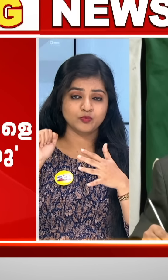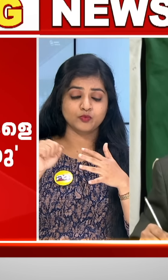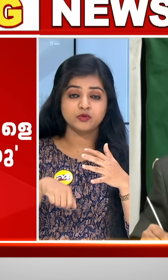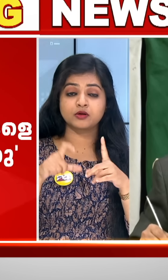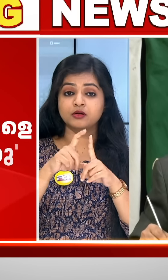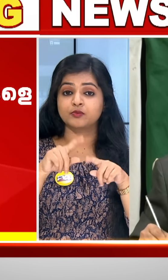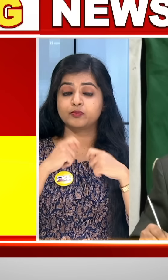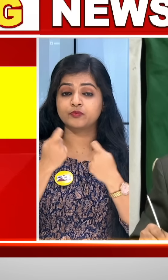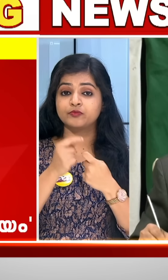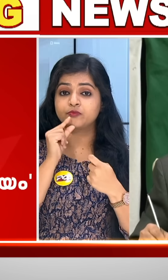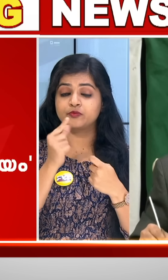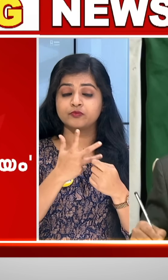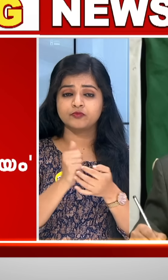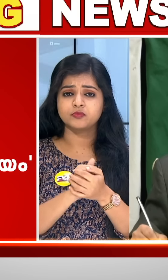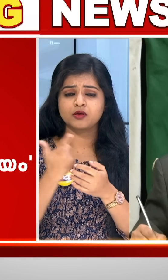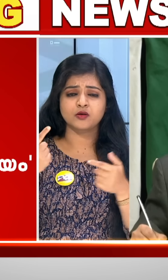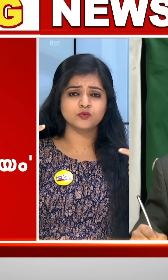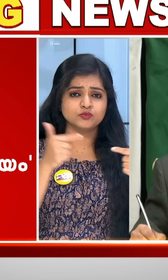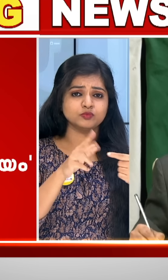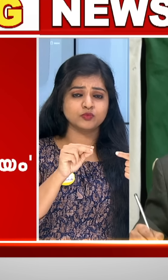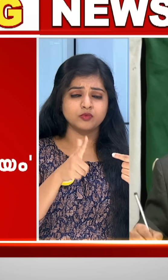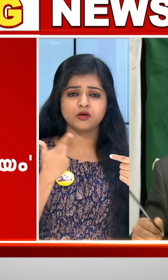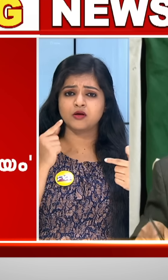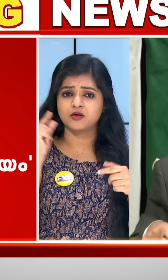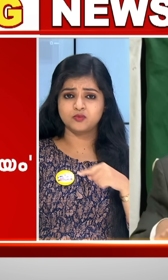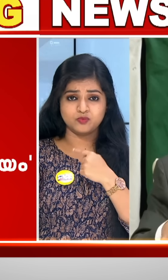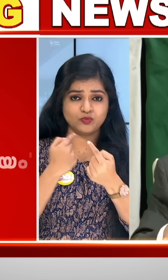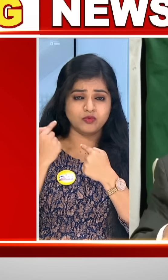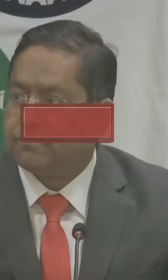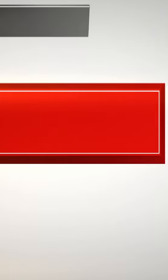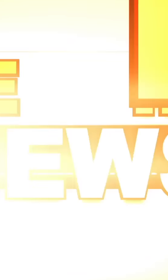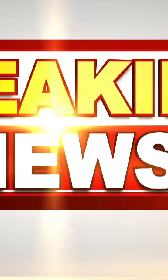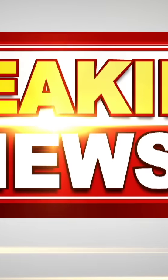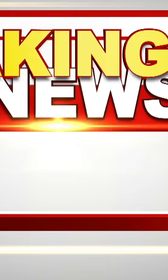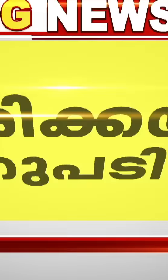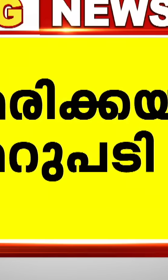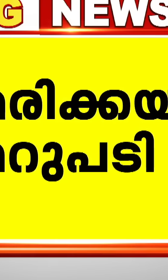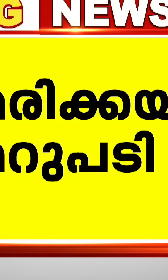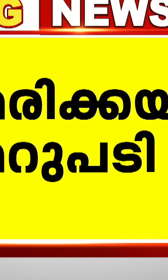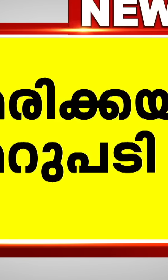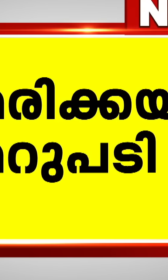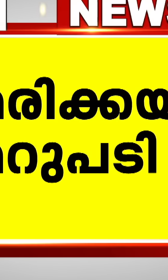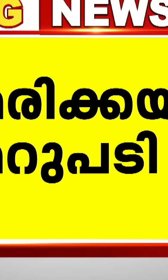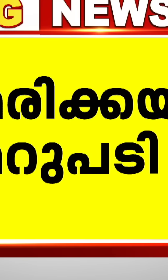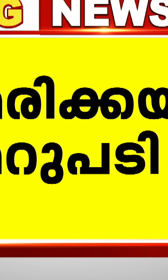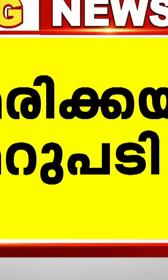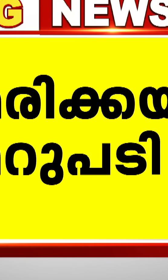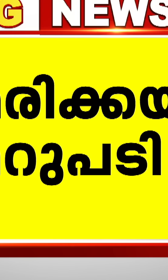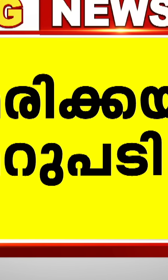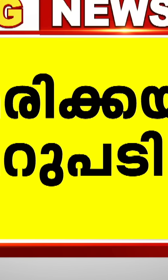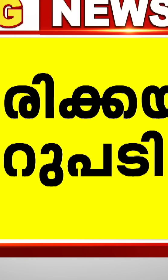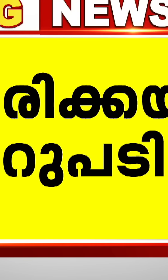പ്രസ്താവന അത് അസ്ഥാനത്തുള്ളതാണെന്നും അനാവശ്യമായതും അല്ലെങ്കിൽ തെറ്റായ വിവരങ്ങളുടെ അടിസ്ഥാനത്തിലാണ് അത്തരം പ്രസ്താവനകൾ